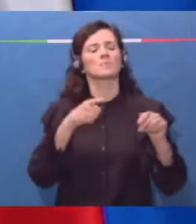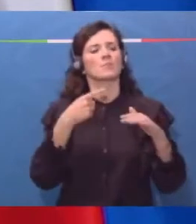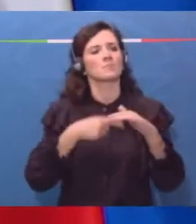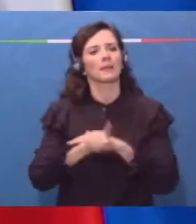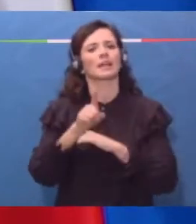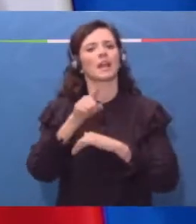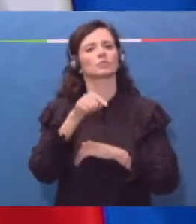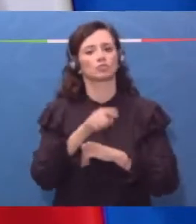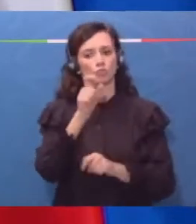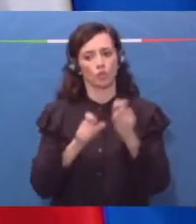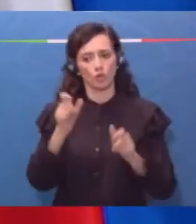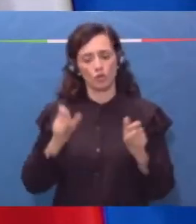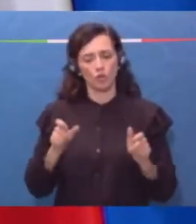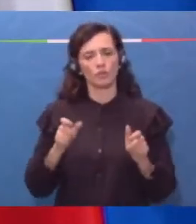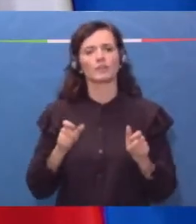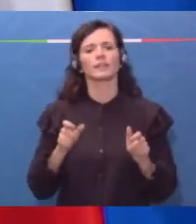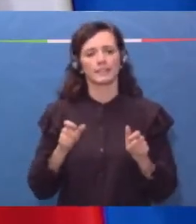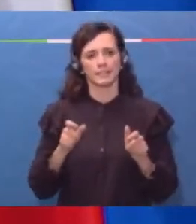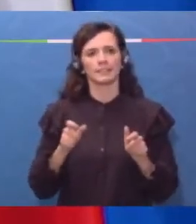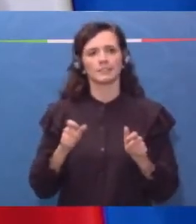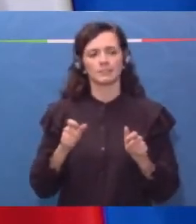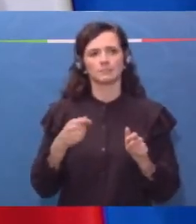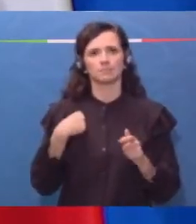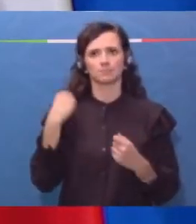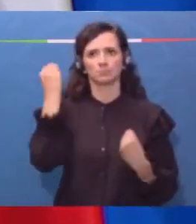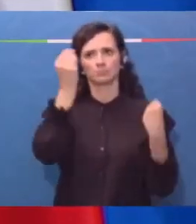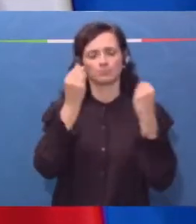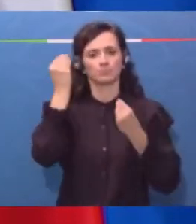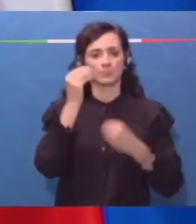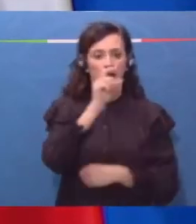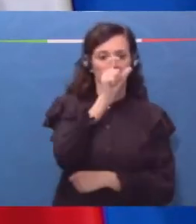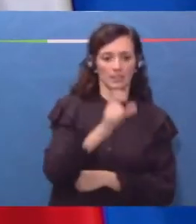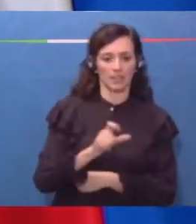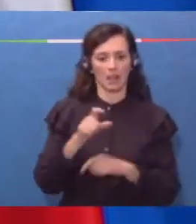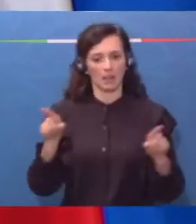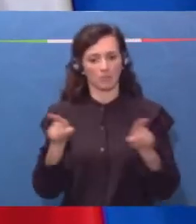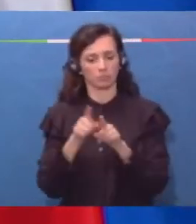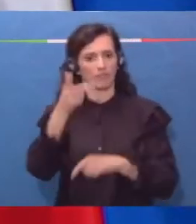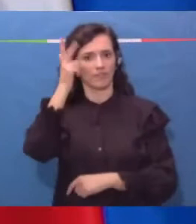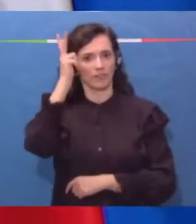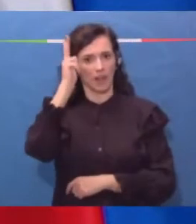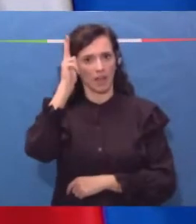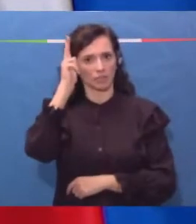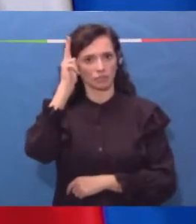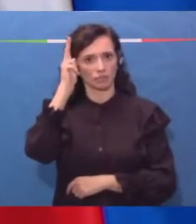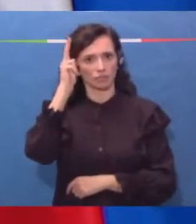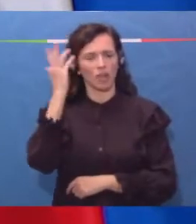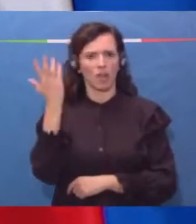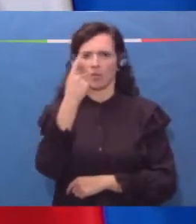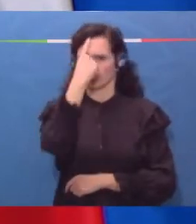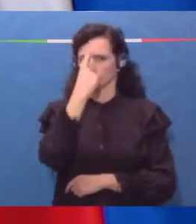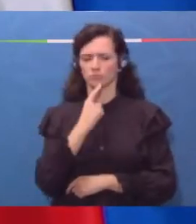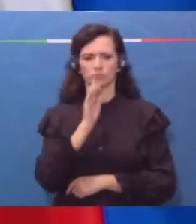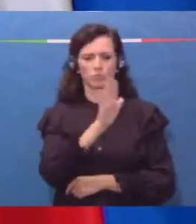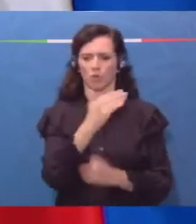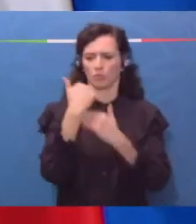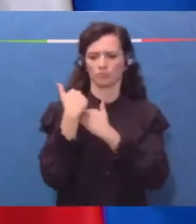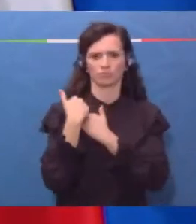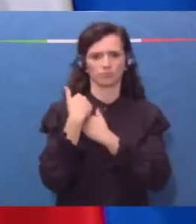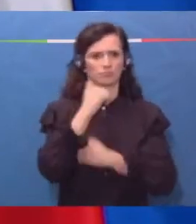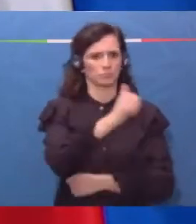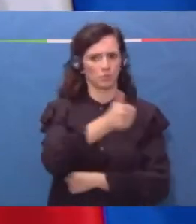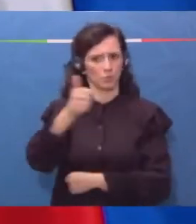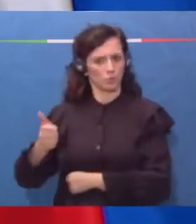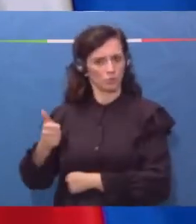credo che l'Italia come la Francia facciano la propria parte, l'Italia come paese